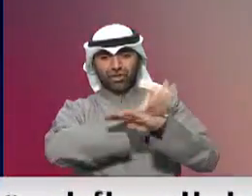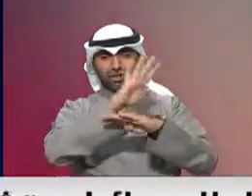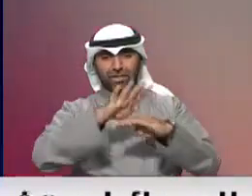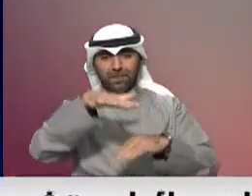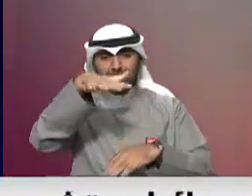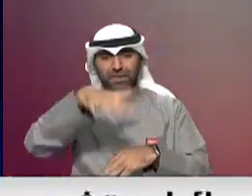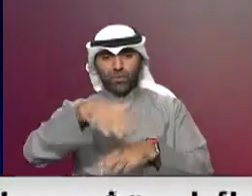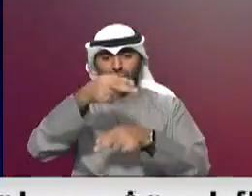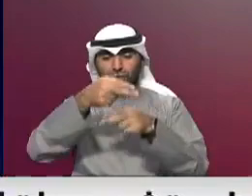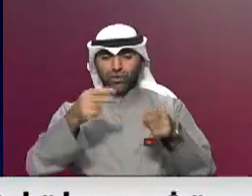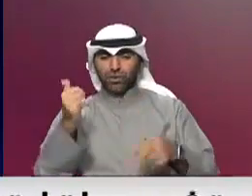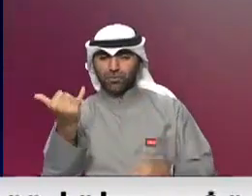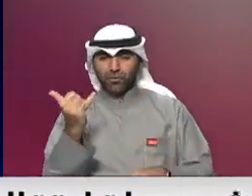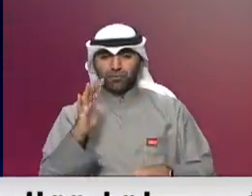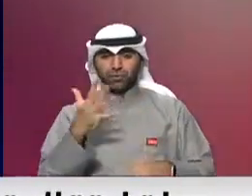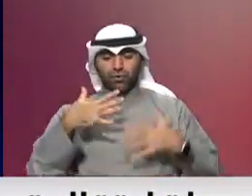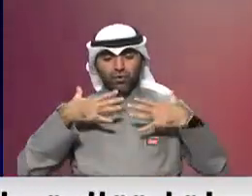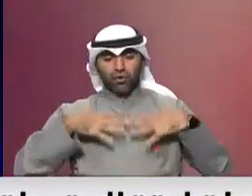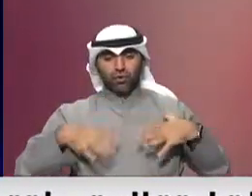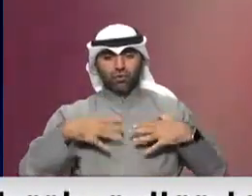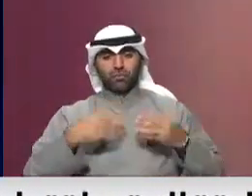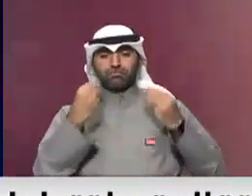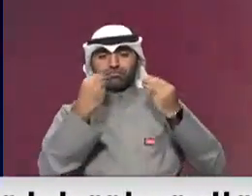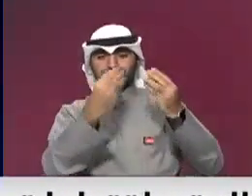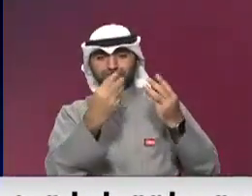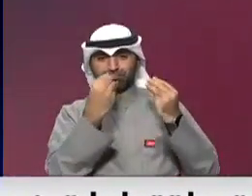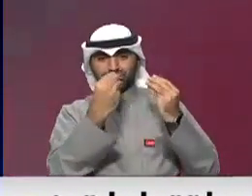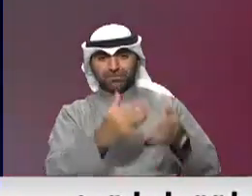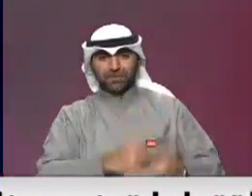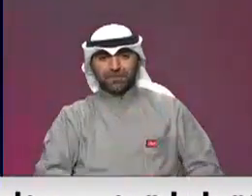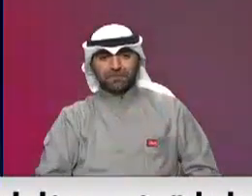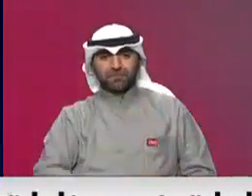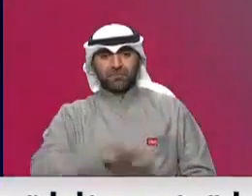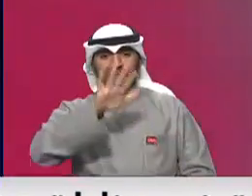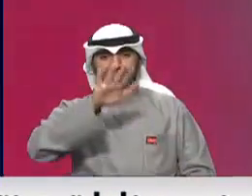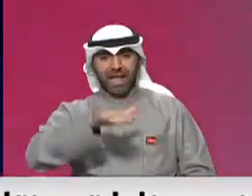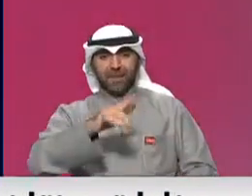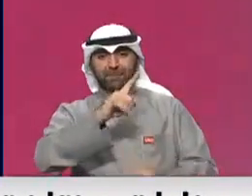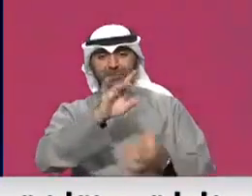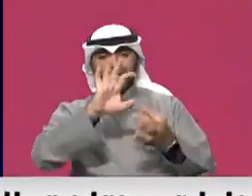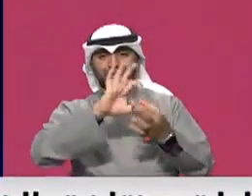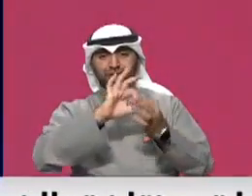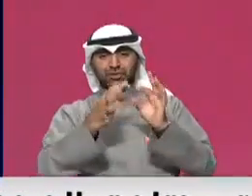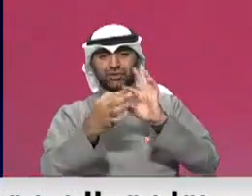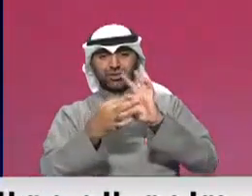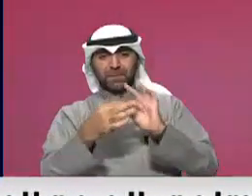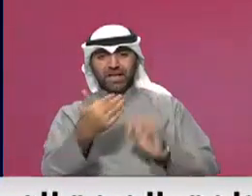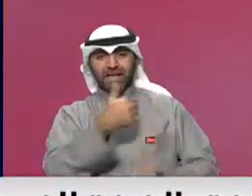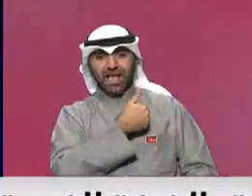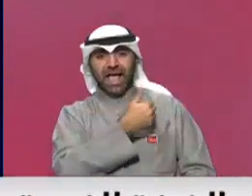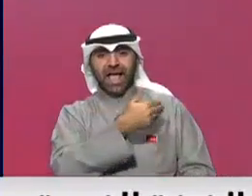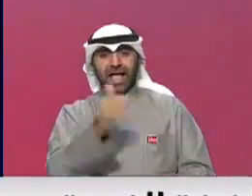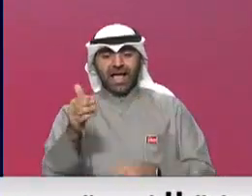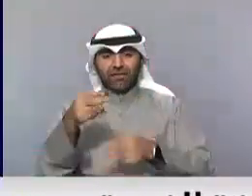في الوقت الحالي اللي ذكرناها سابقا. نعم أستاذ محمود من مدينة مرعش، كهرمان